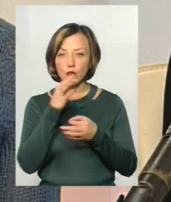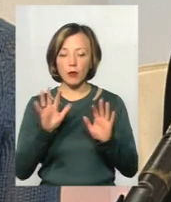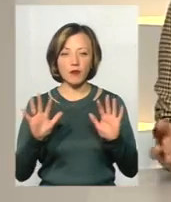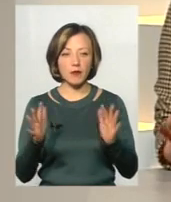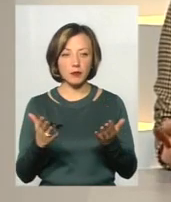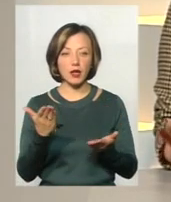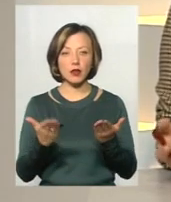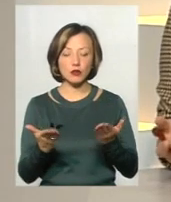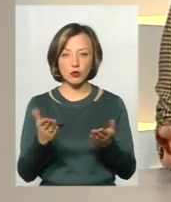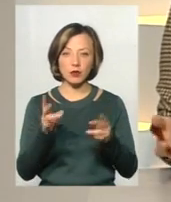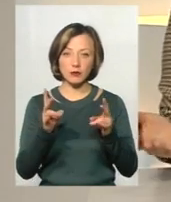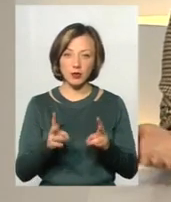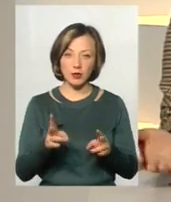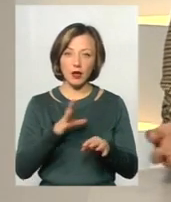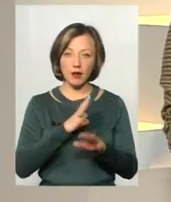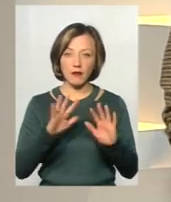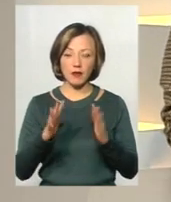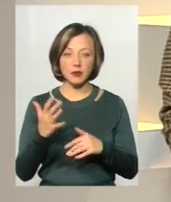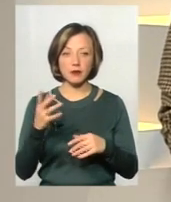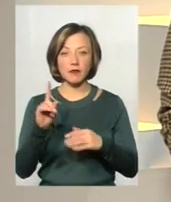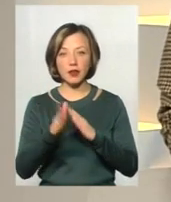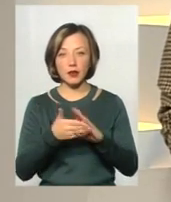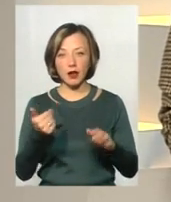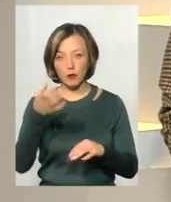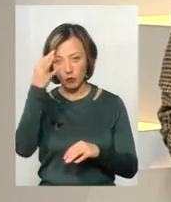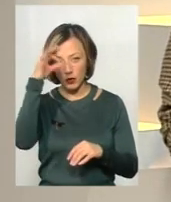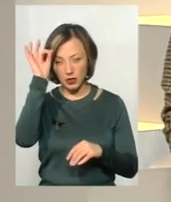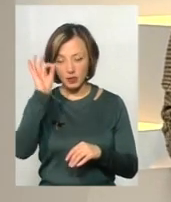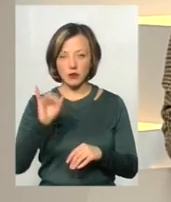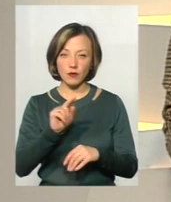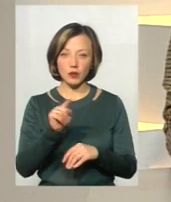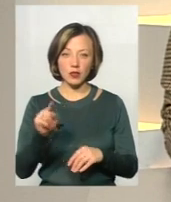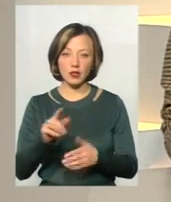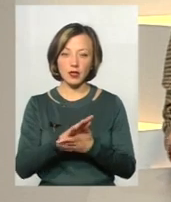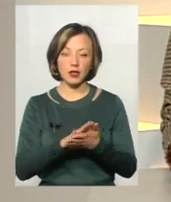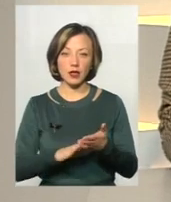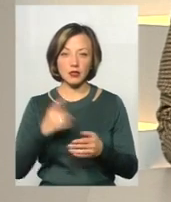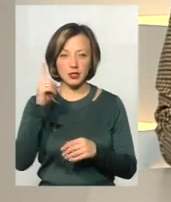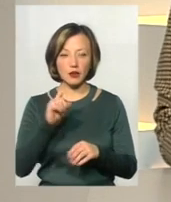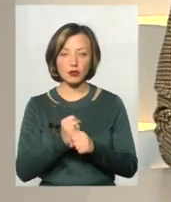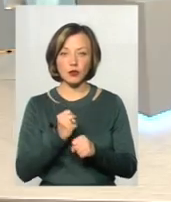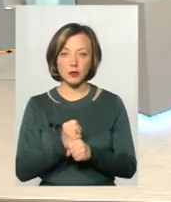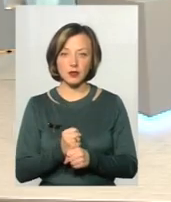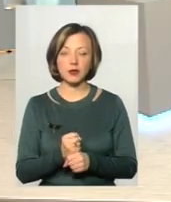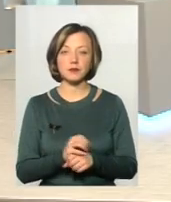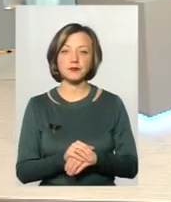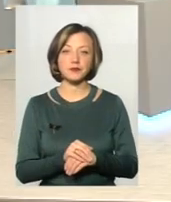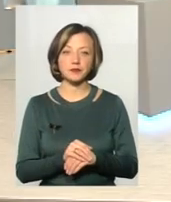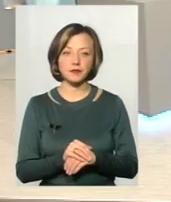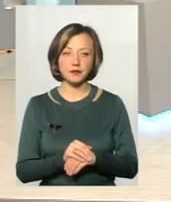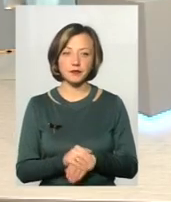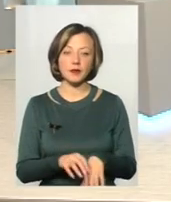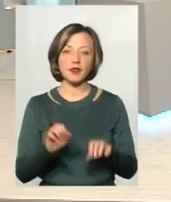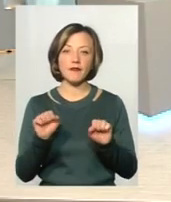якщо трапляється такий випадок, треба в першу чергу викликати поліцію, а вони вже надалі знають, вони що робити. Да, так, невозможно, отвезут в